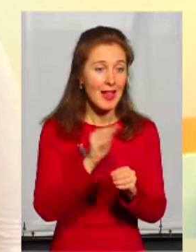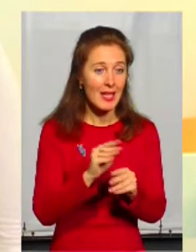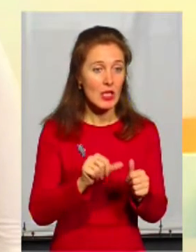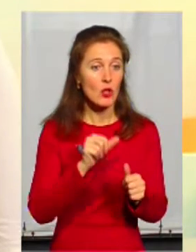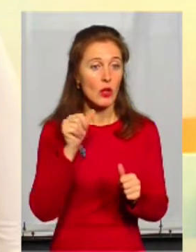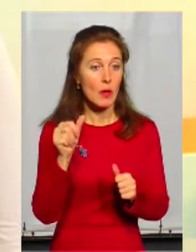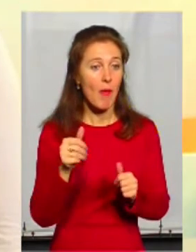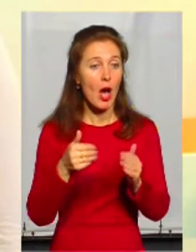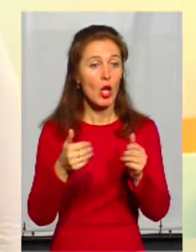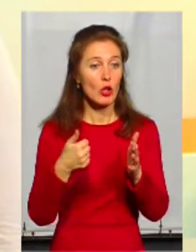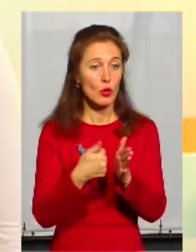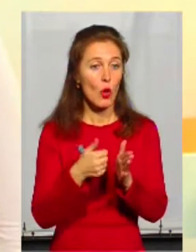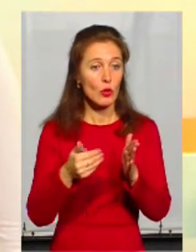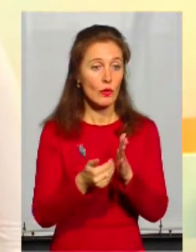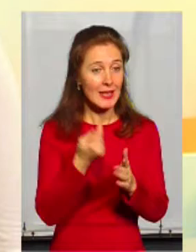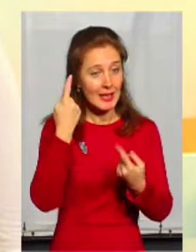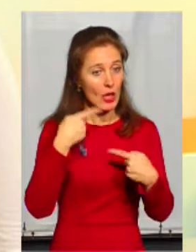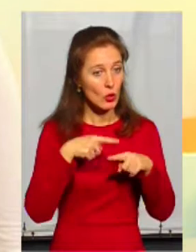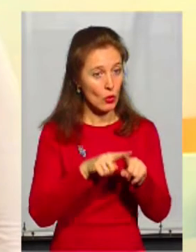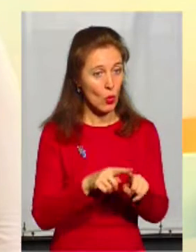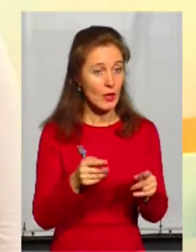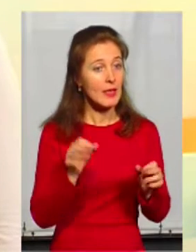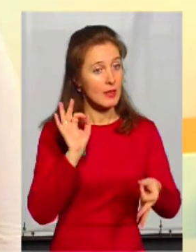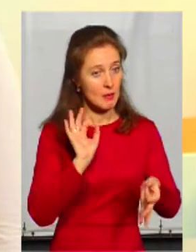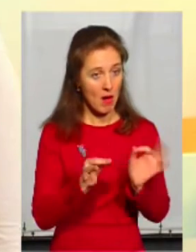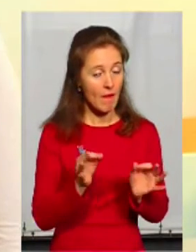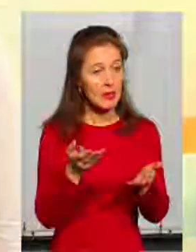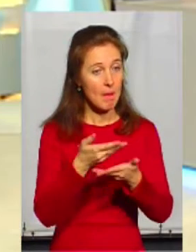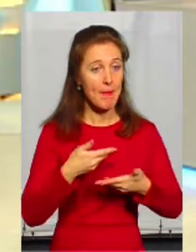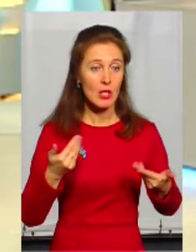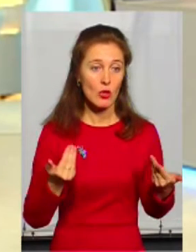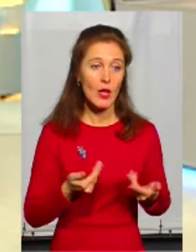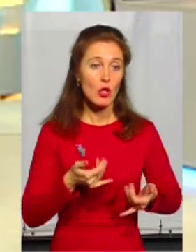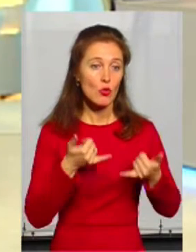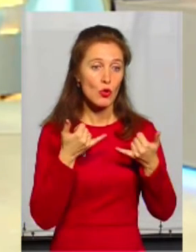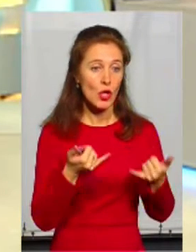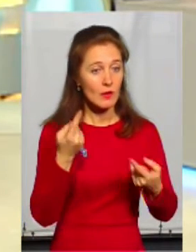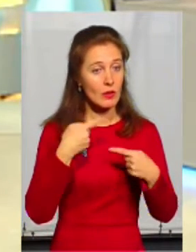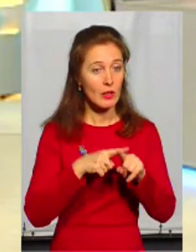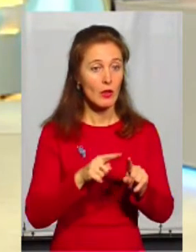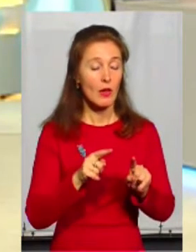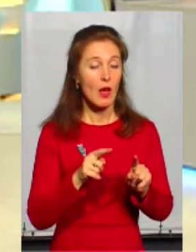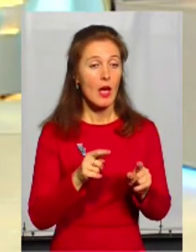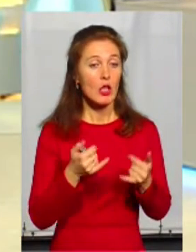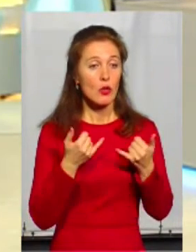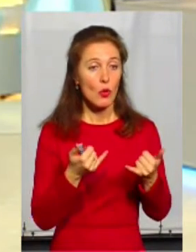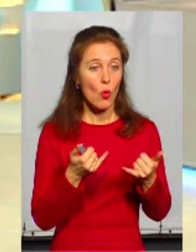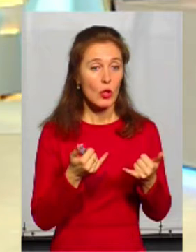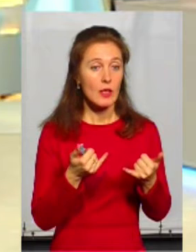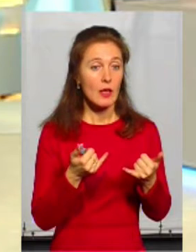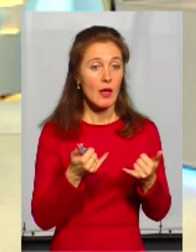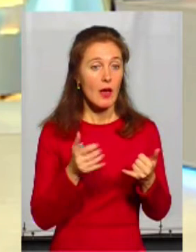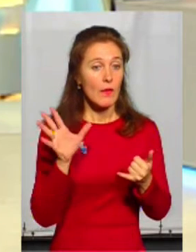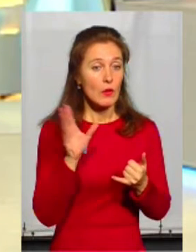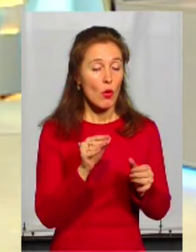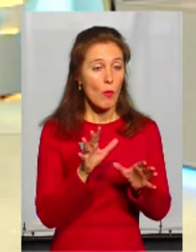зокрема, щодо новітніх технологій. Справді, ми живемо у час новітніх технологій, і сьогодні вся документація має бути в